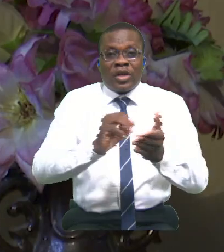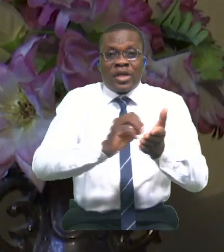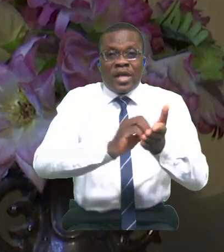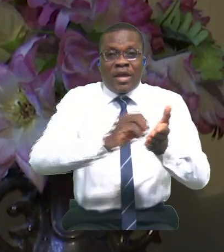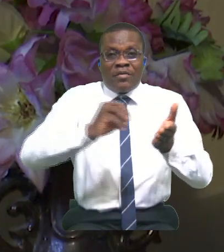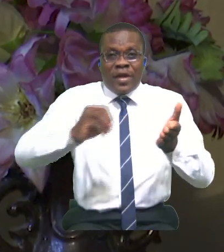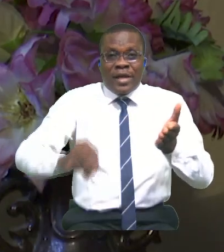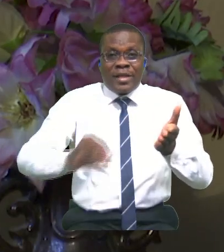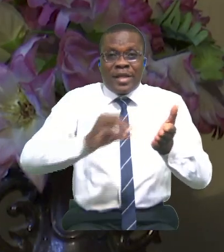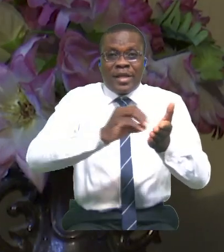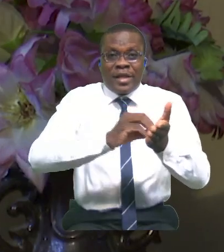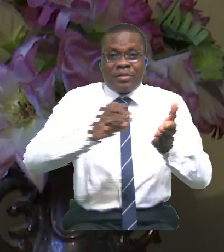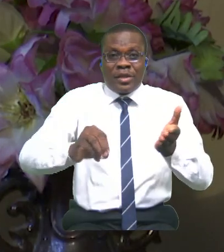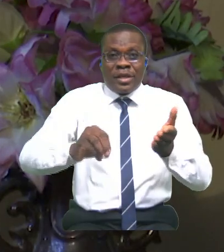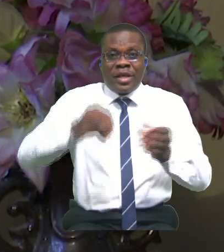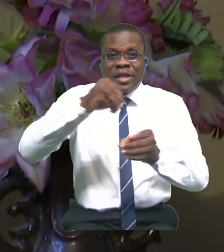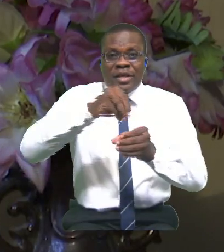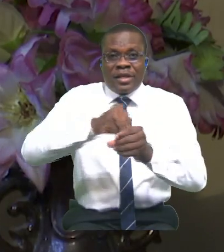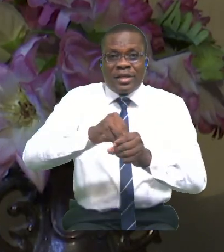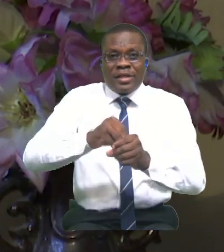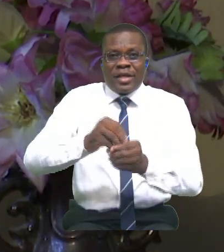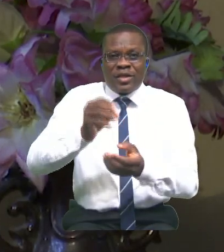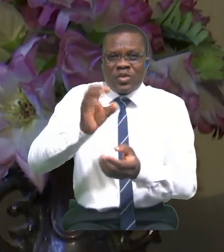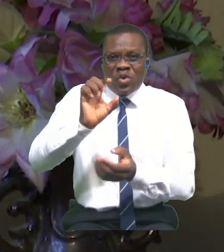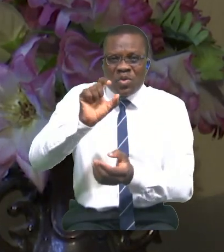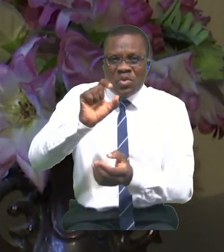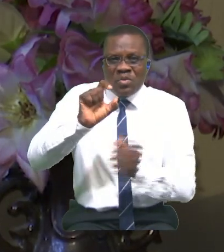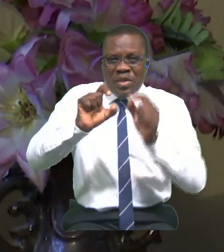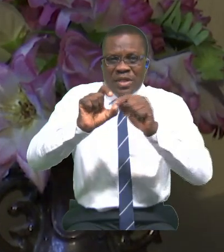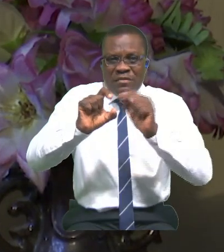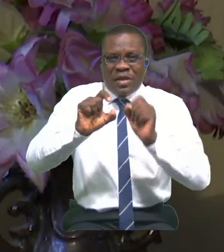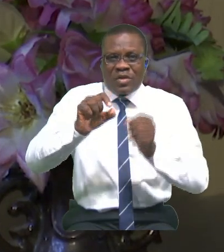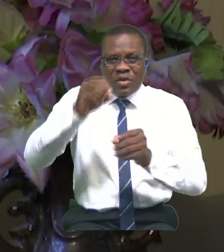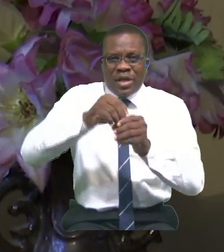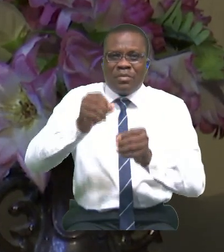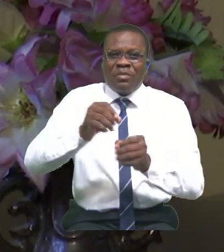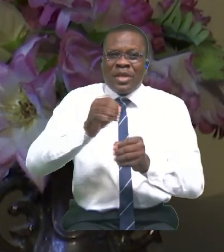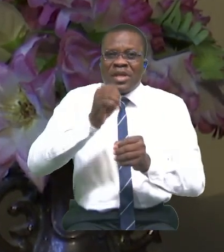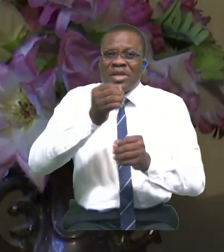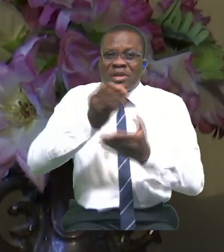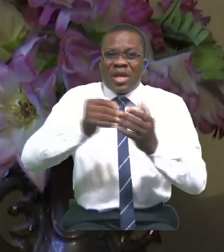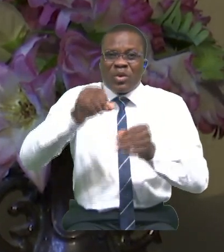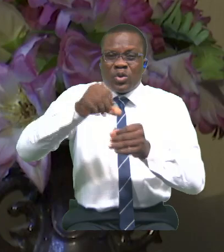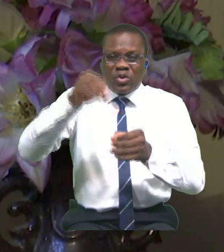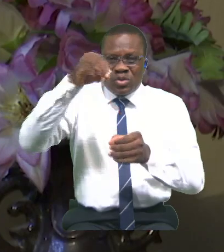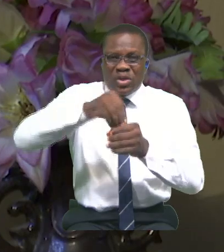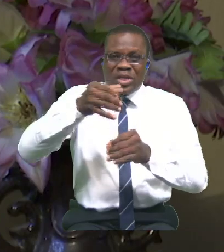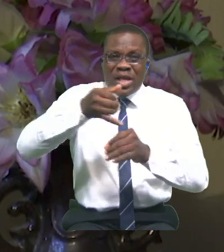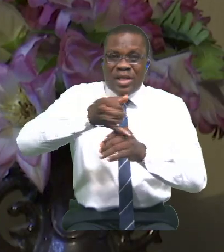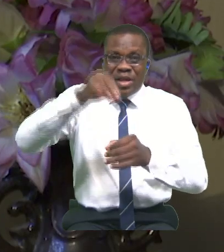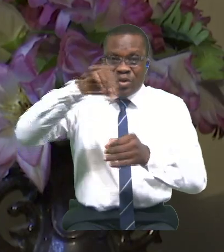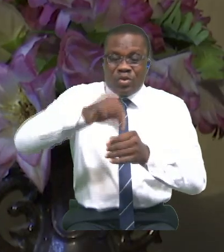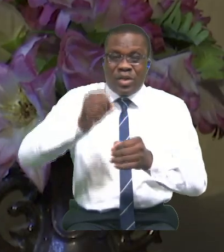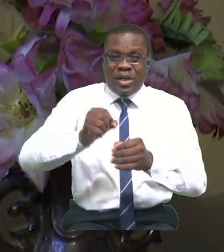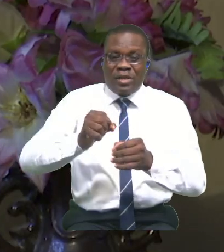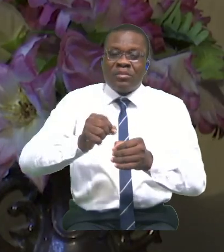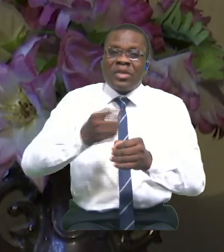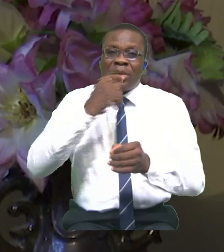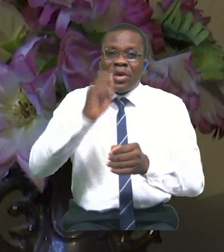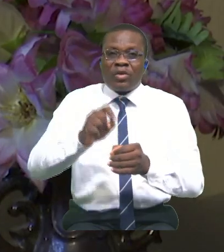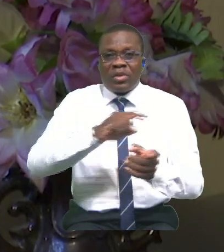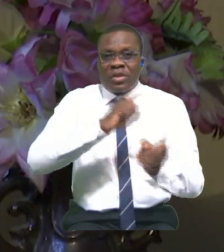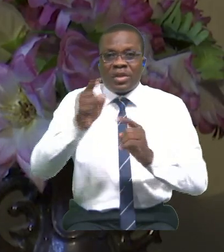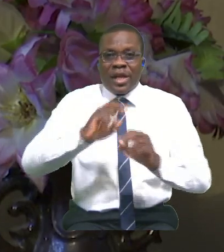dans une dans un petit flacon il a mis de formol je pense et il m'a recommandé d'aller faire